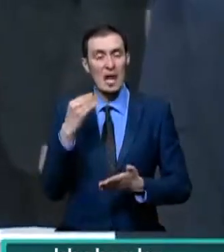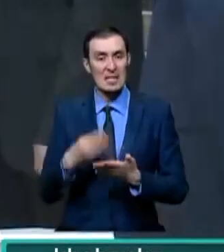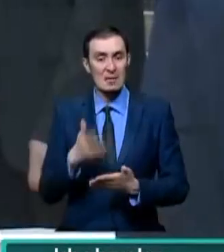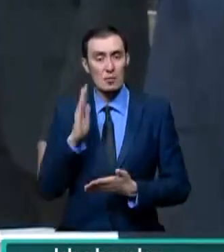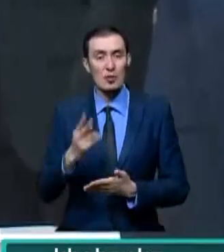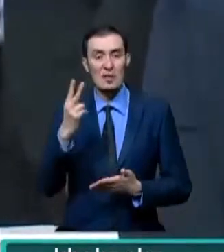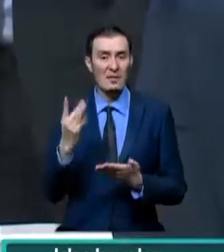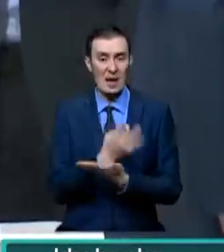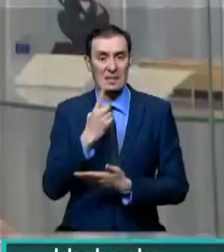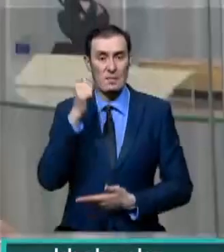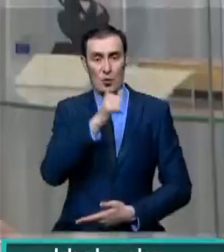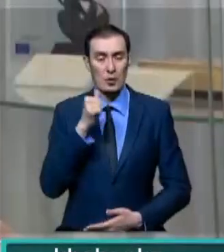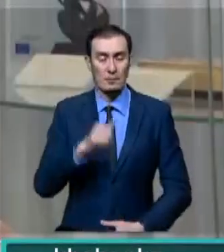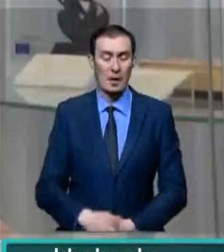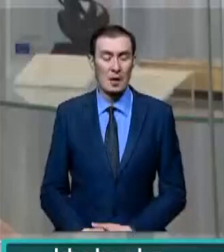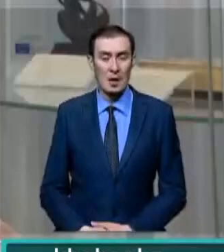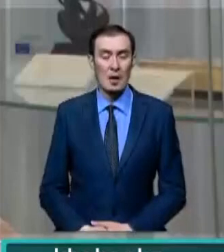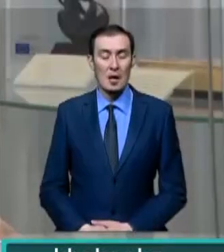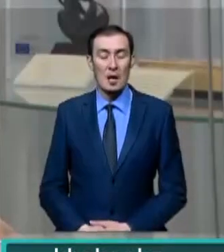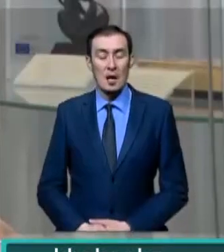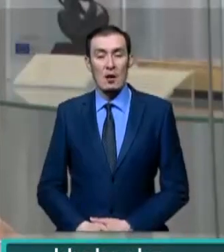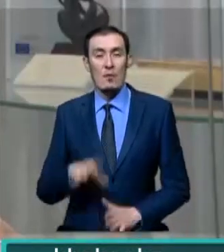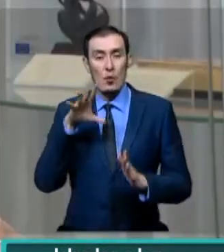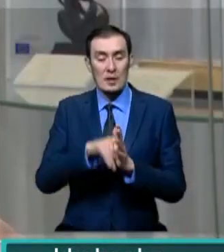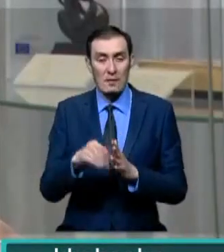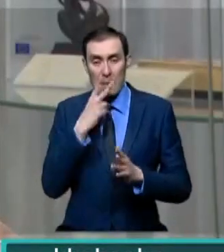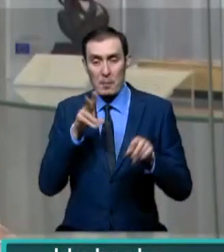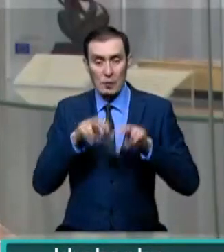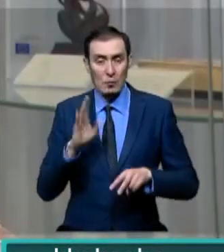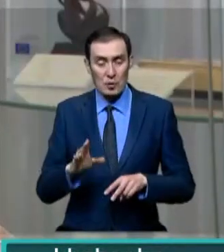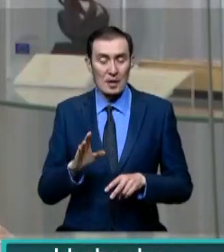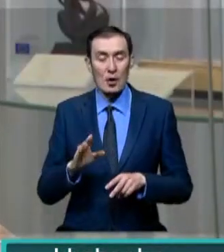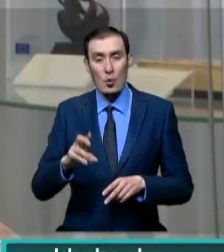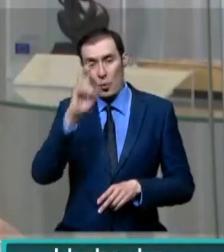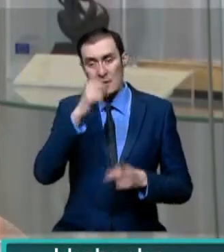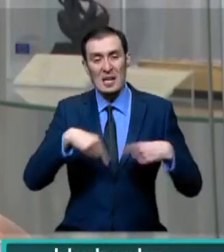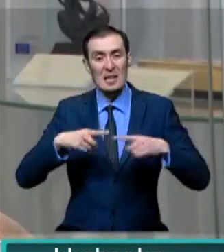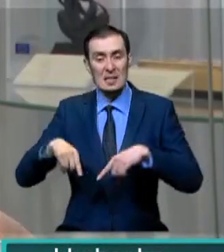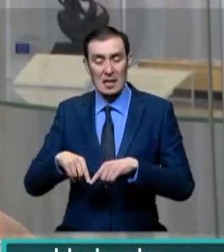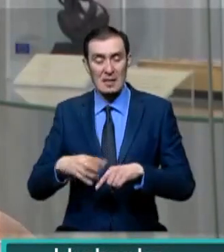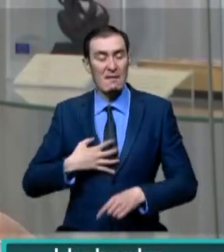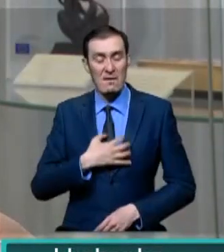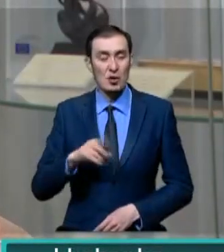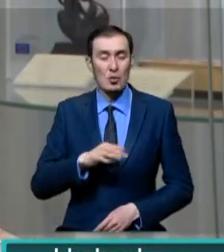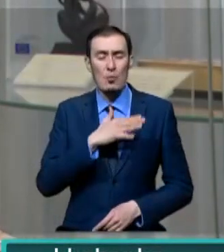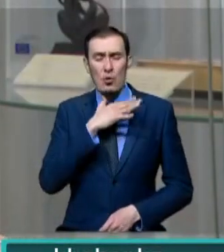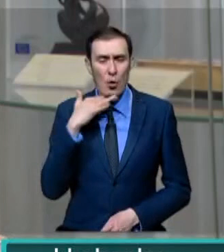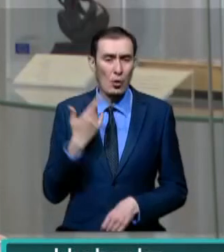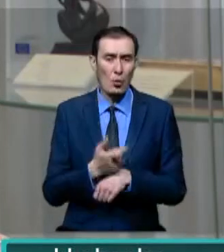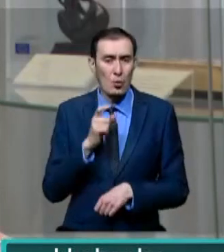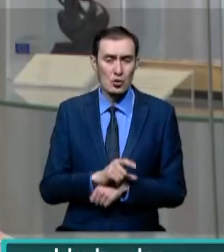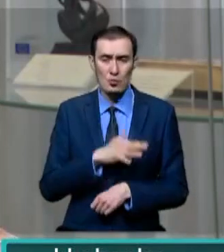оценивать дважды в год. В поле контроля парламента войдет и квазисектор. А это очень важно, потому что очень